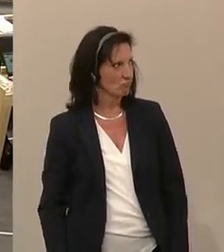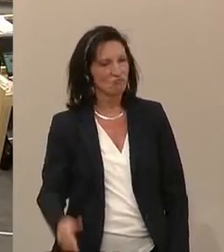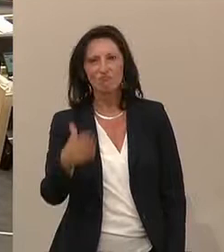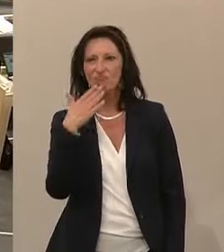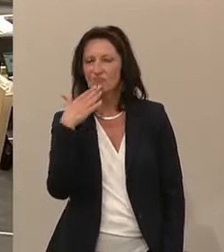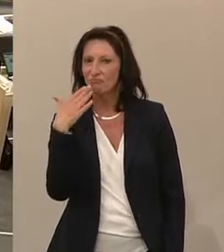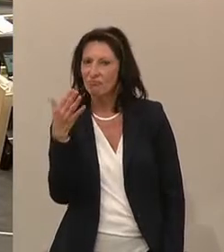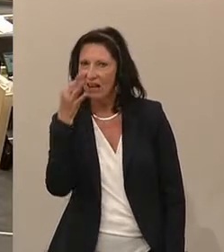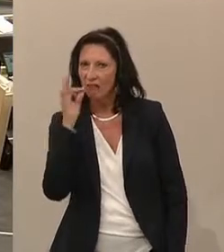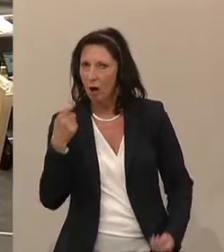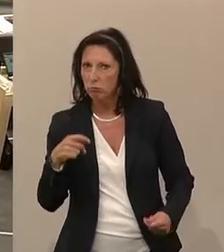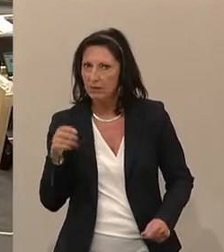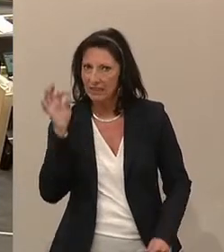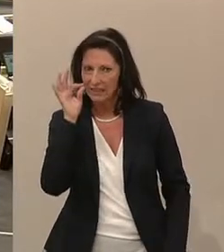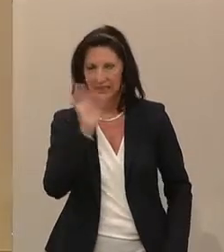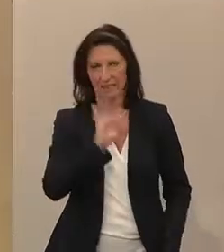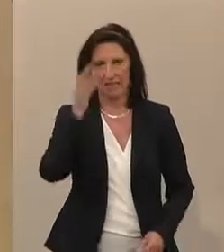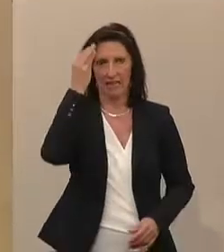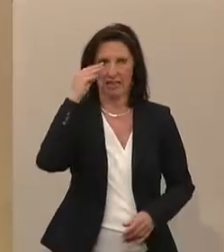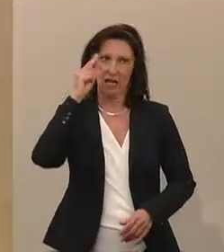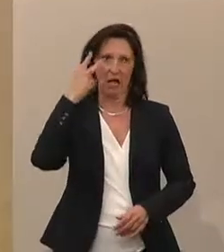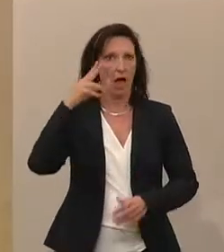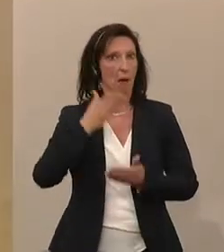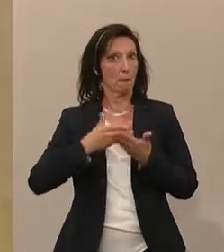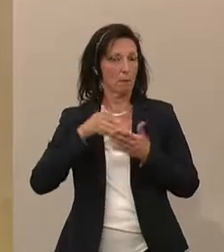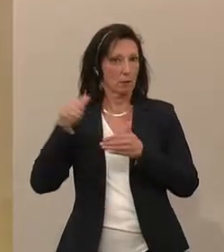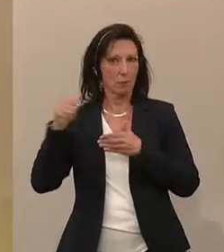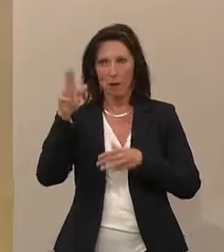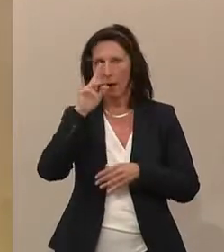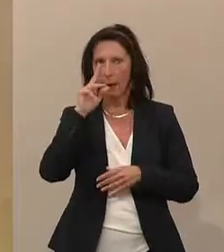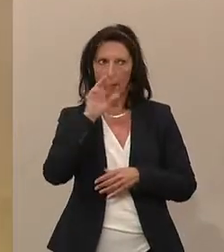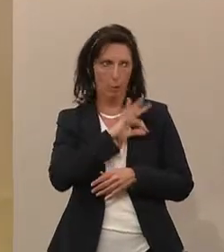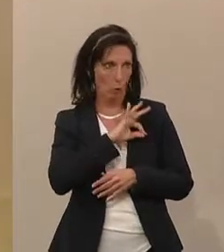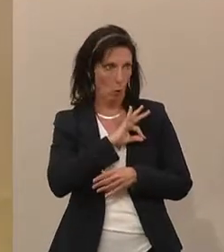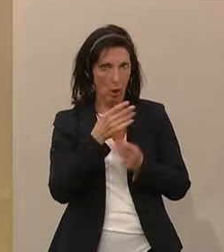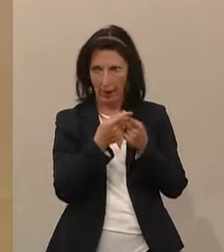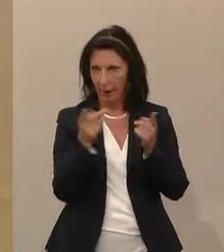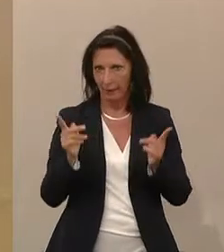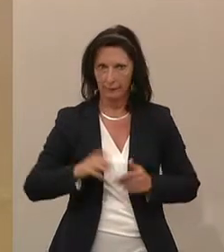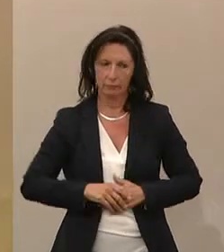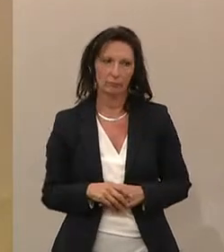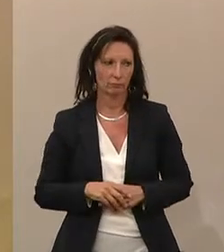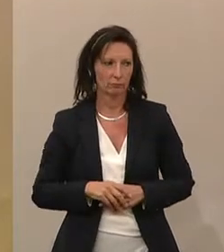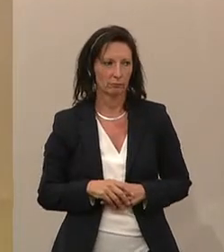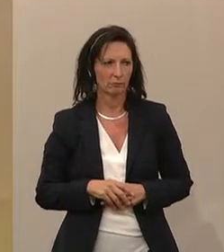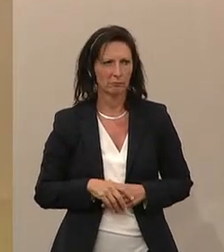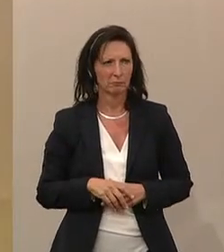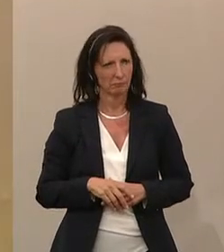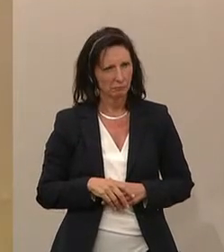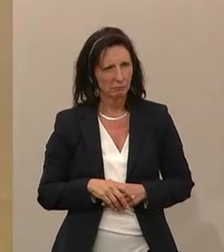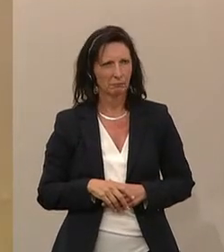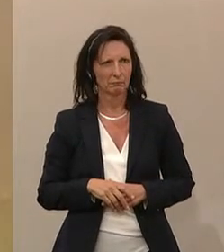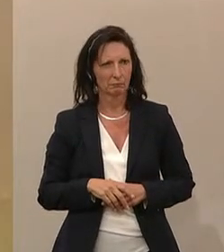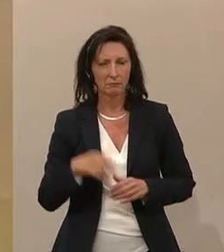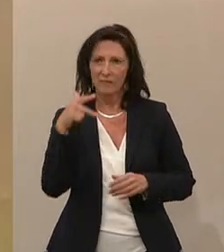Danke, Frau Präsidentin. Sehr geehrter Herr Bildungsminister, liebe Kolleginnen und Kollegen, wenn man sich das so anhört, wie die